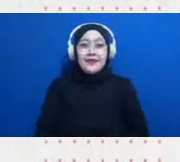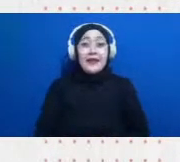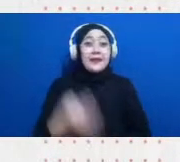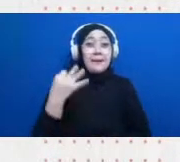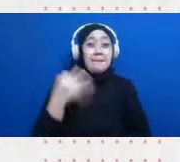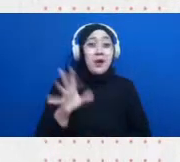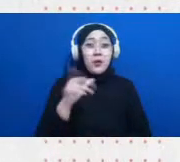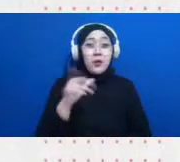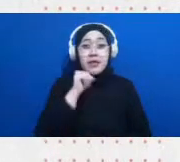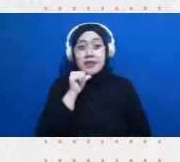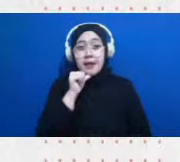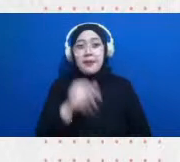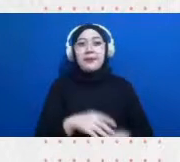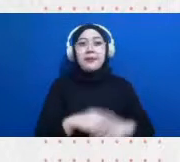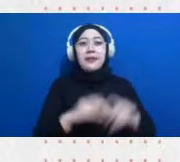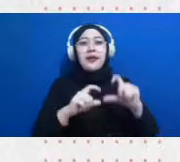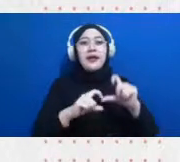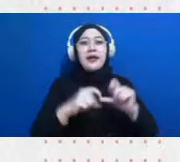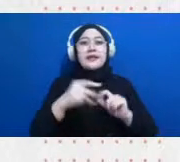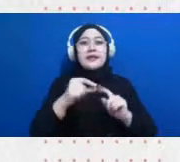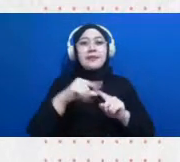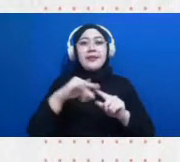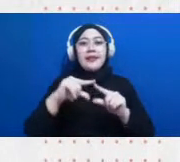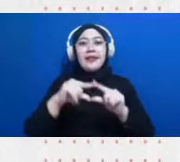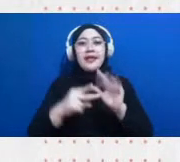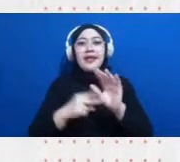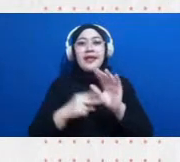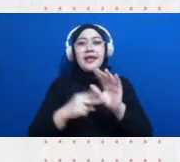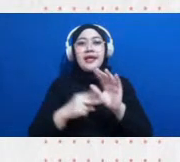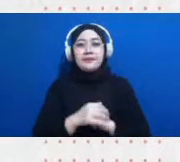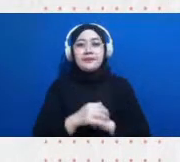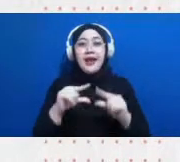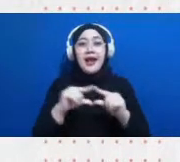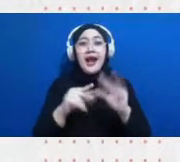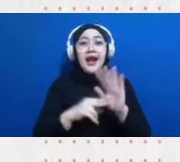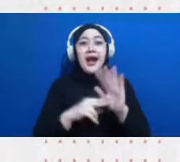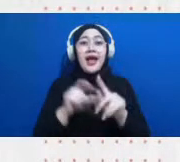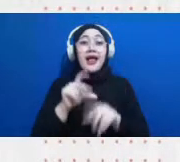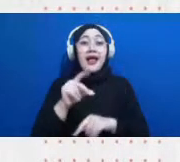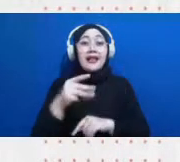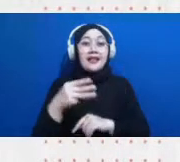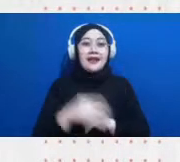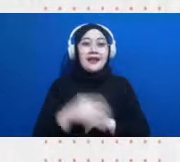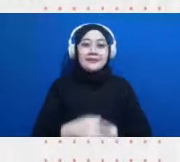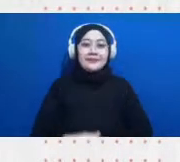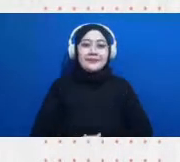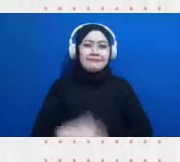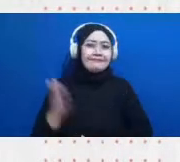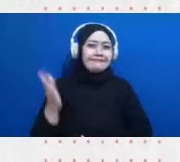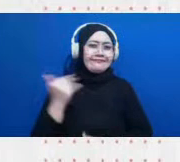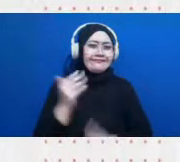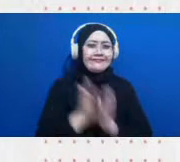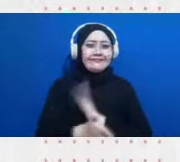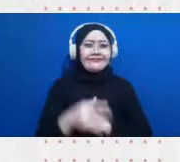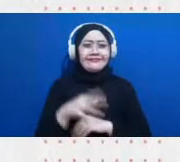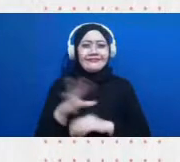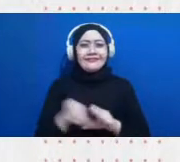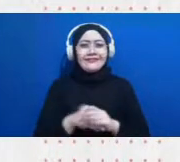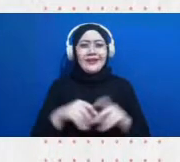Seftiani, Andre. Ayo, mangga yuk. Langsung kita join ke